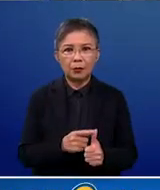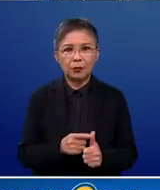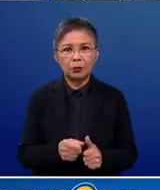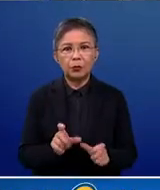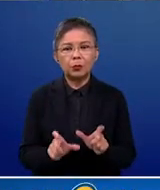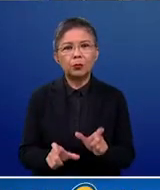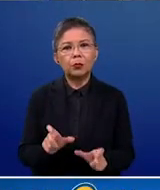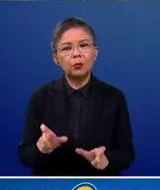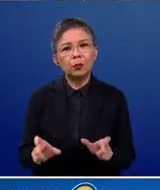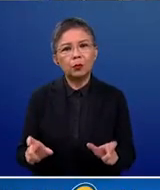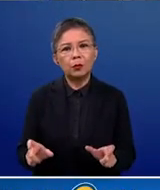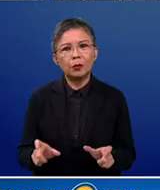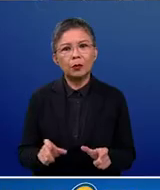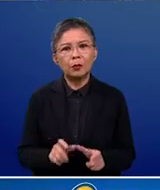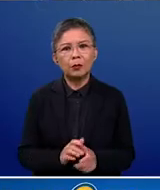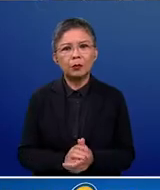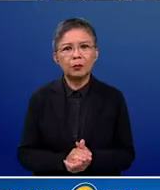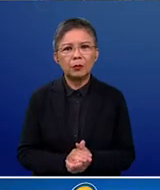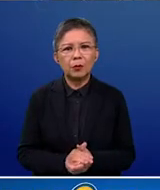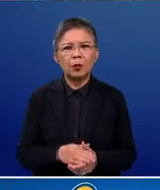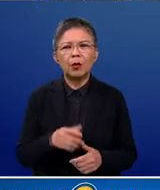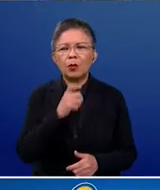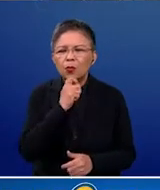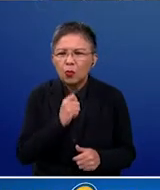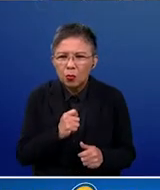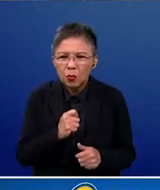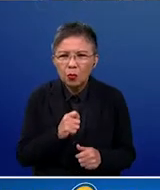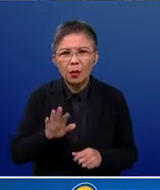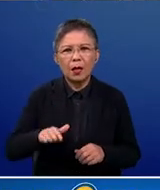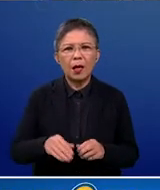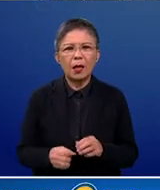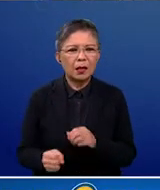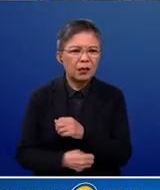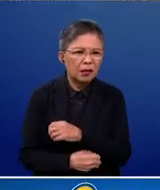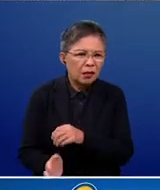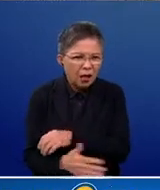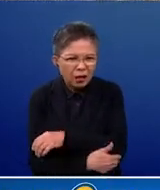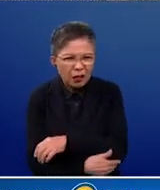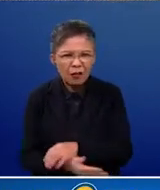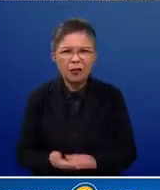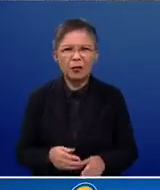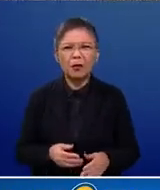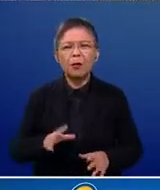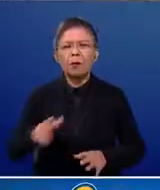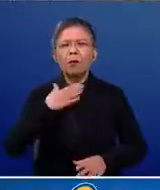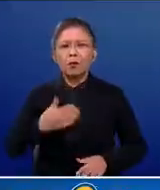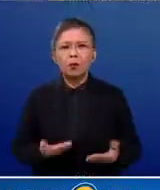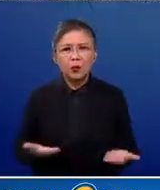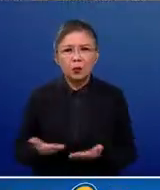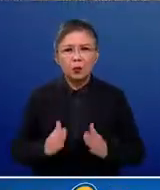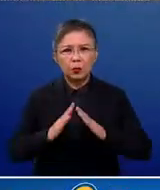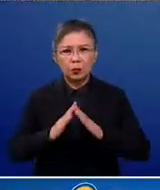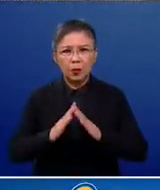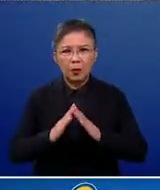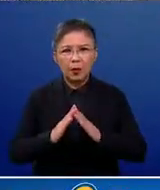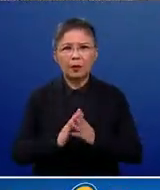orang-orang yang salah satu orang jumbo, anak terlantar, itu memang nanti akan merupakan fasilitas perumahan ya. Dan